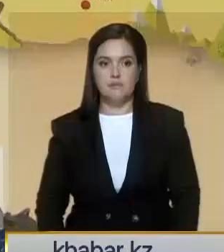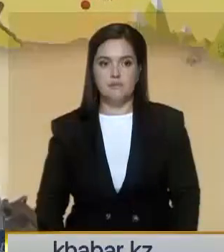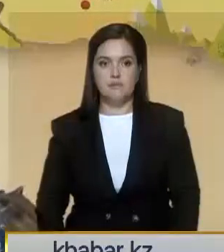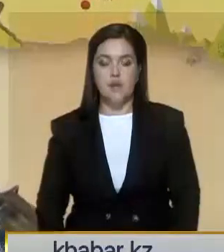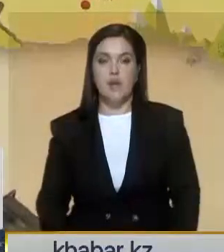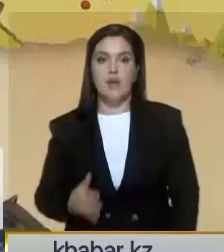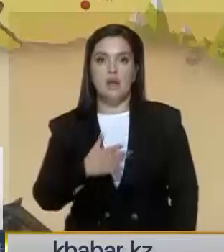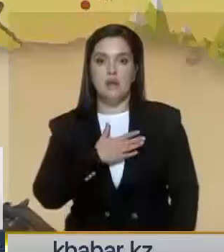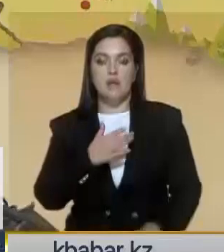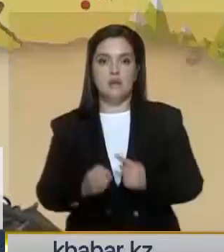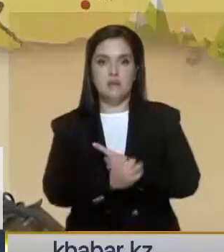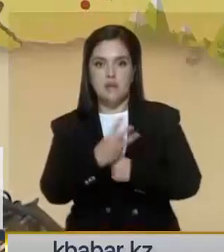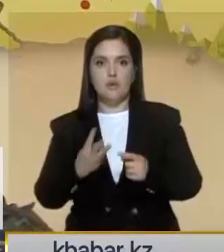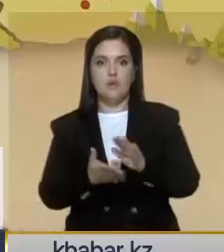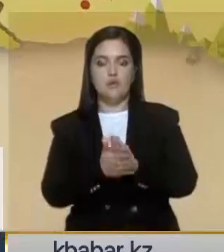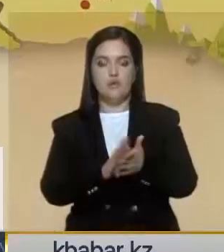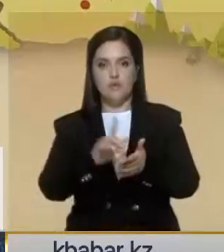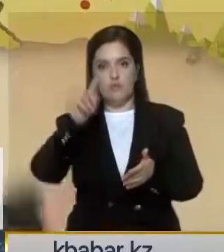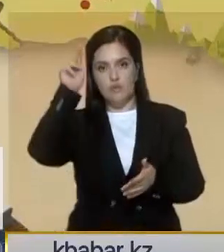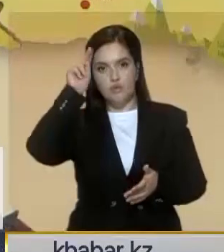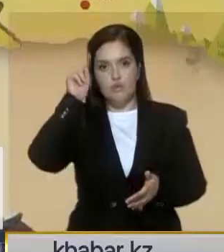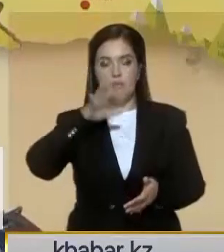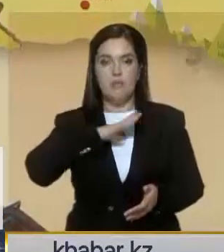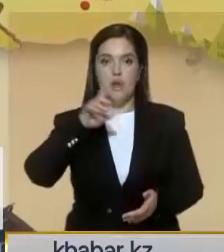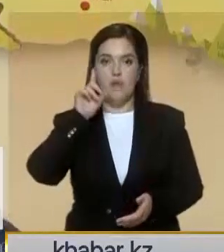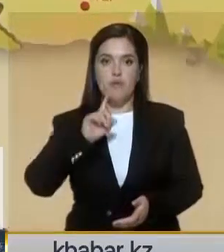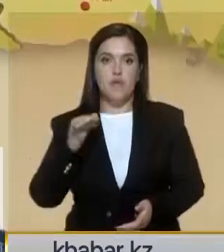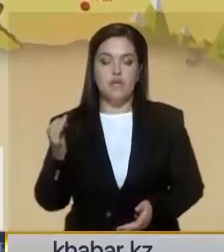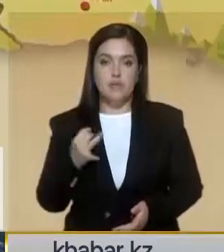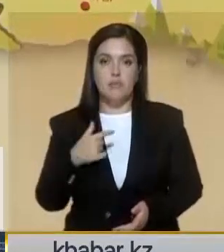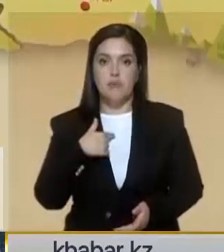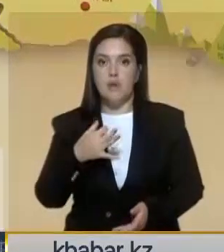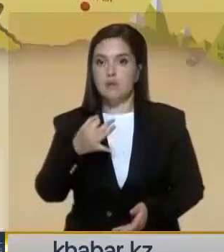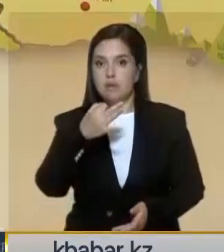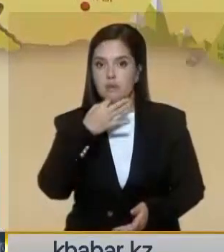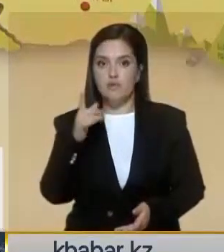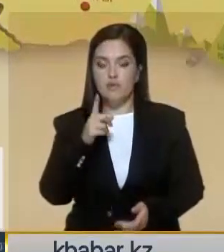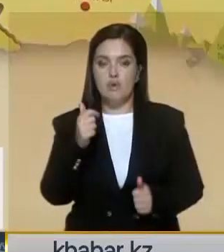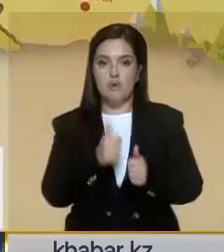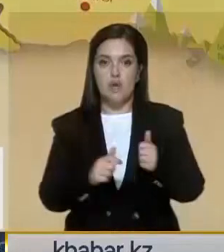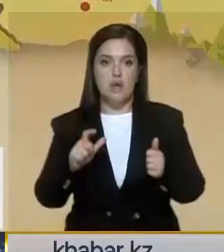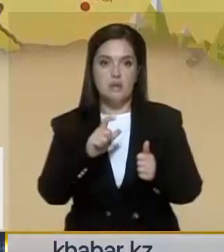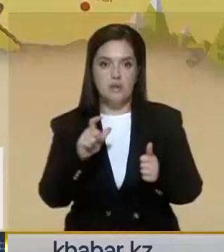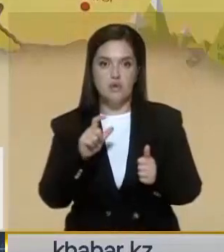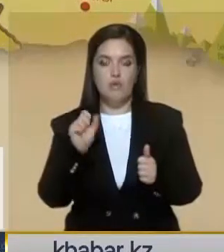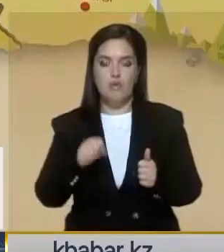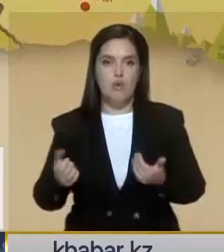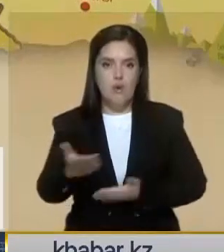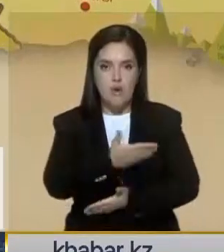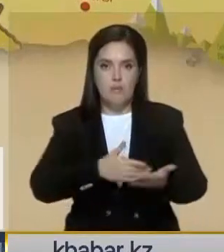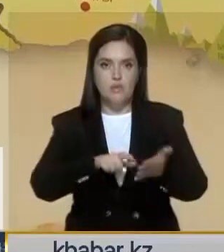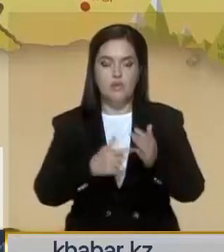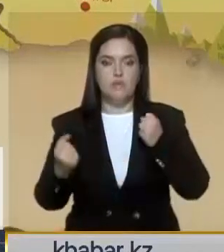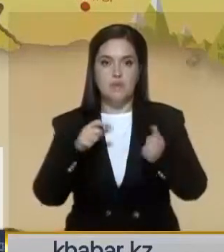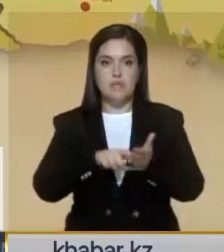Для нас создали все условия, чтобы учиться было комфортно и интересно. Мне нравится, что на каждом этаже коворкинг-зоны. Спортивных залов